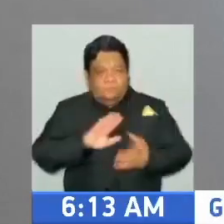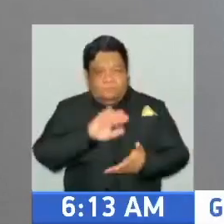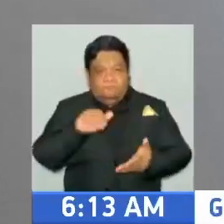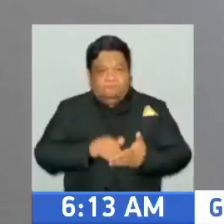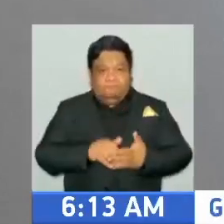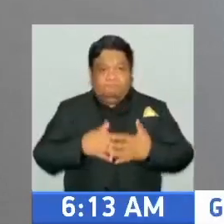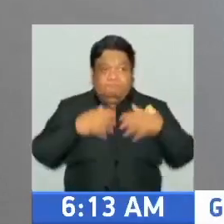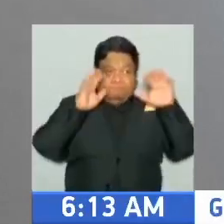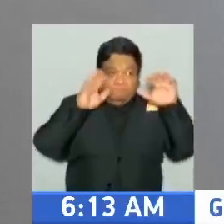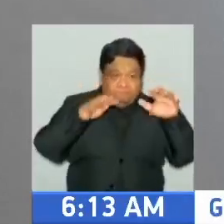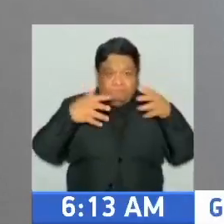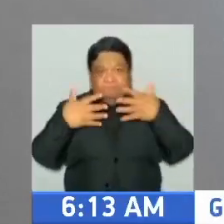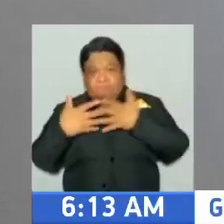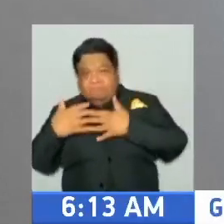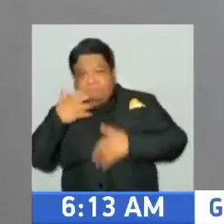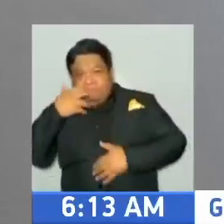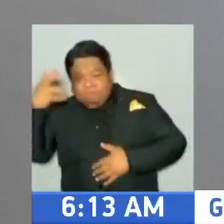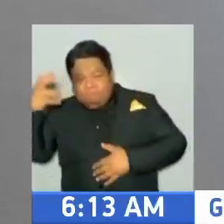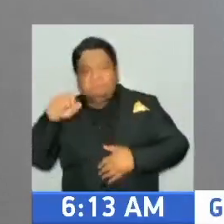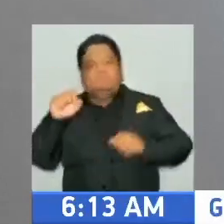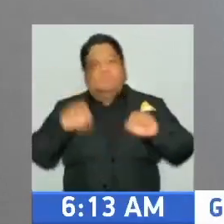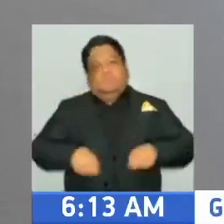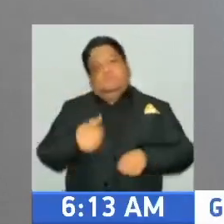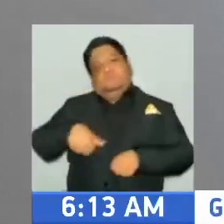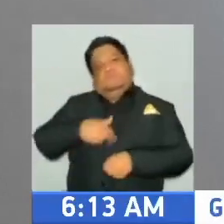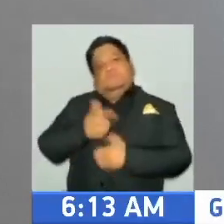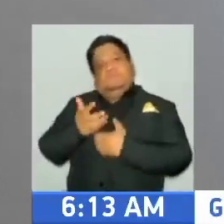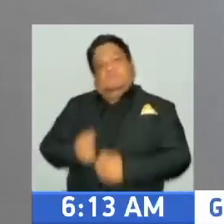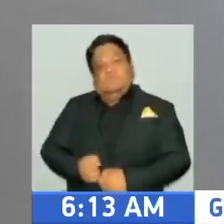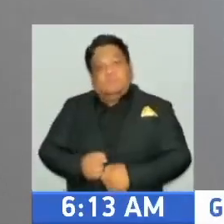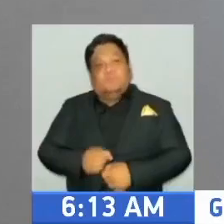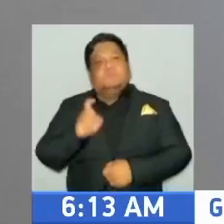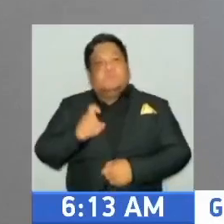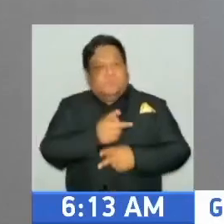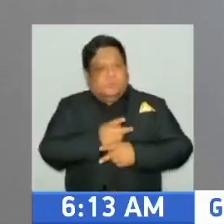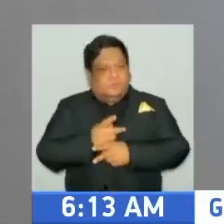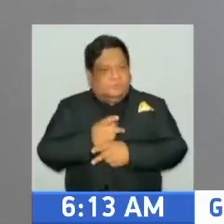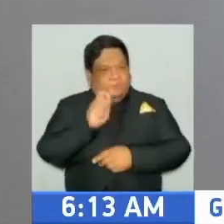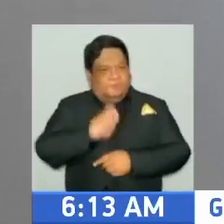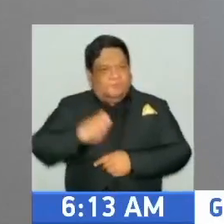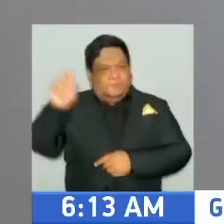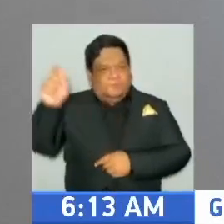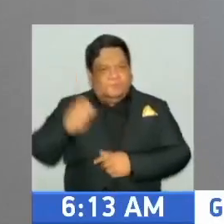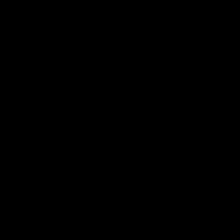ano man ang panahon. Know the weather before you go para mike safe lagi, mga kapuso.